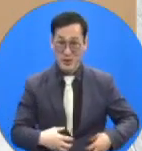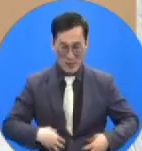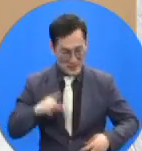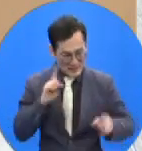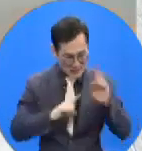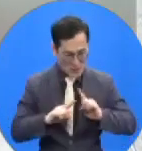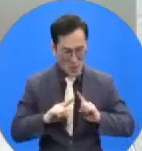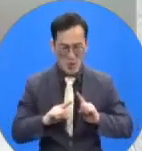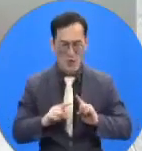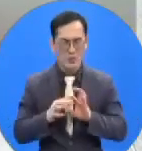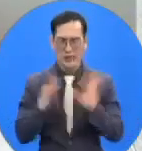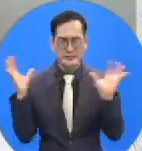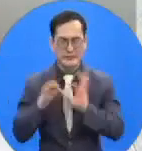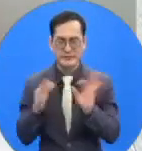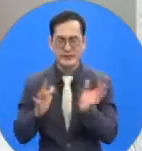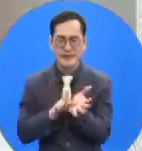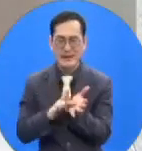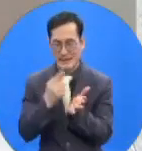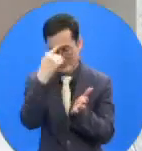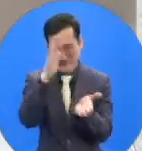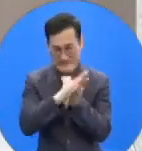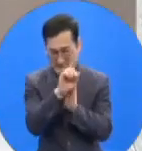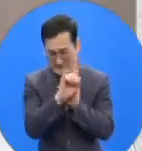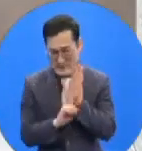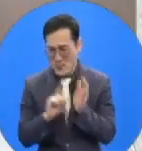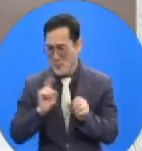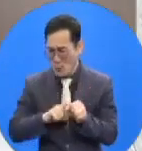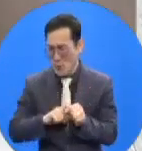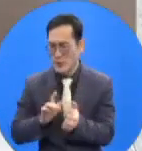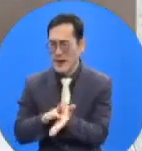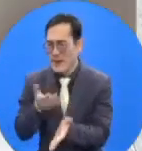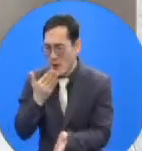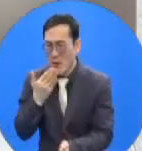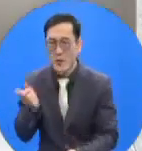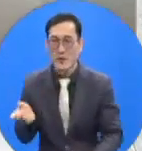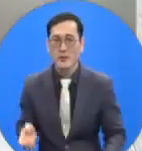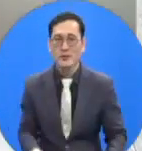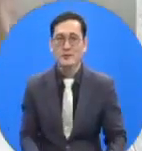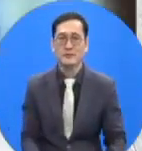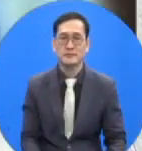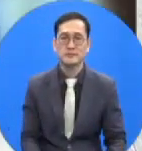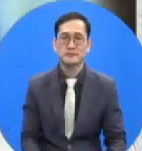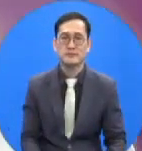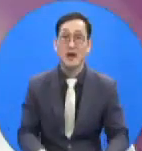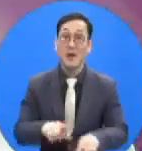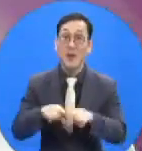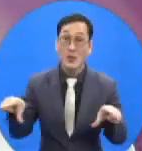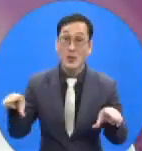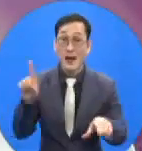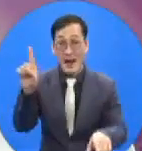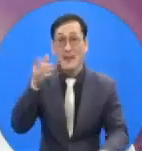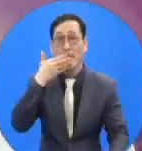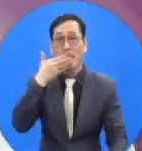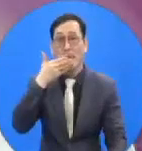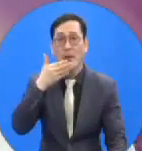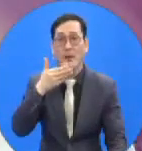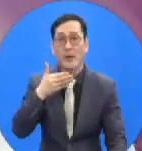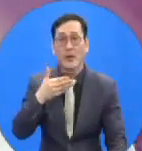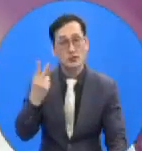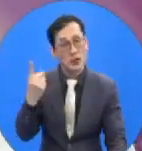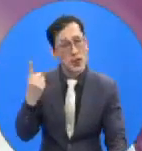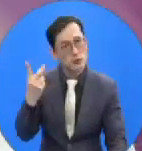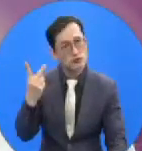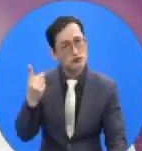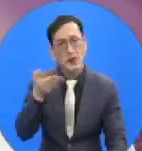좀 보이고 있습니다. 왜냐하면 약대 교수님이시니까 해열제를 보통 한 알 먹잖아요. 심하면 두 알. 한 알에서 두